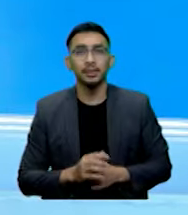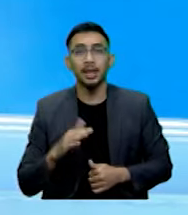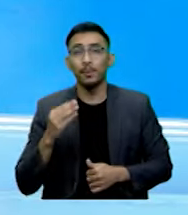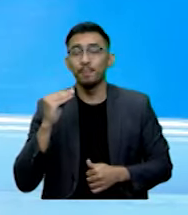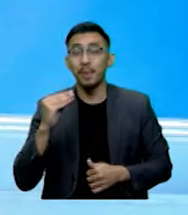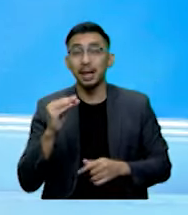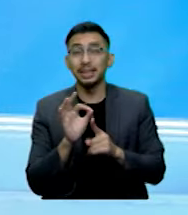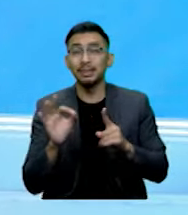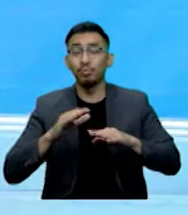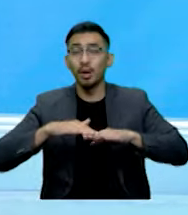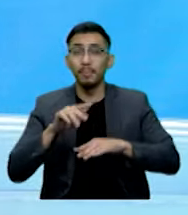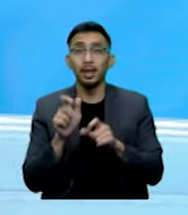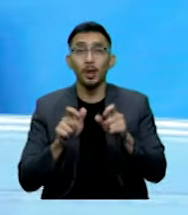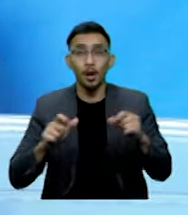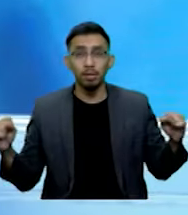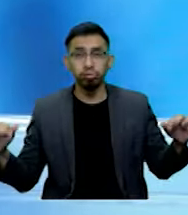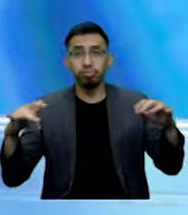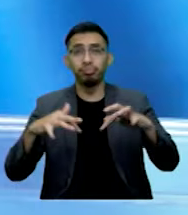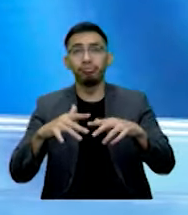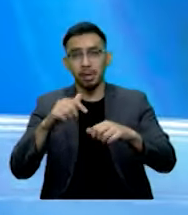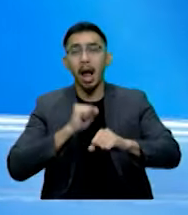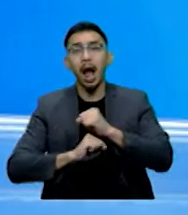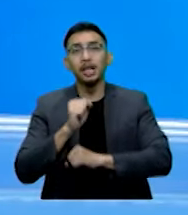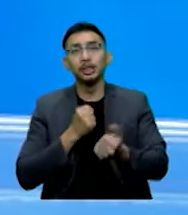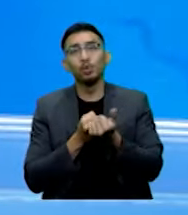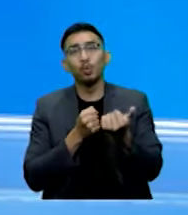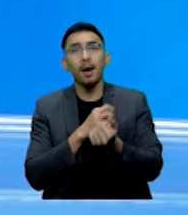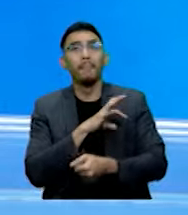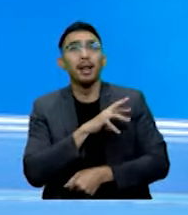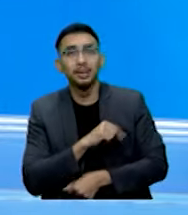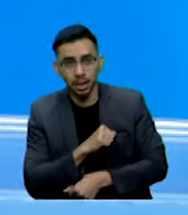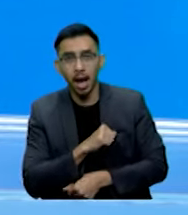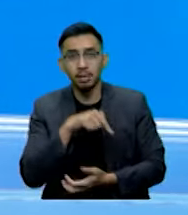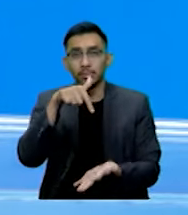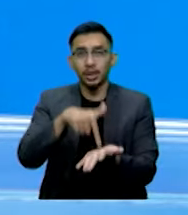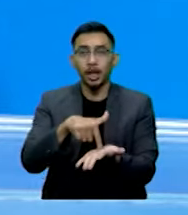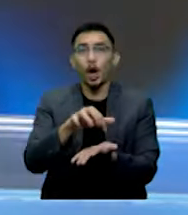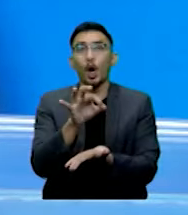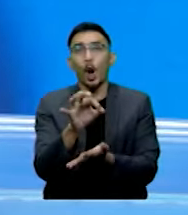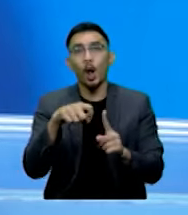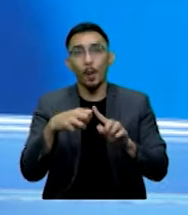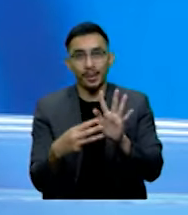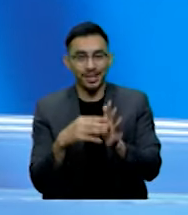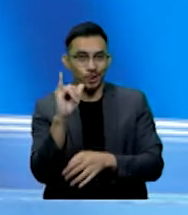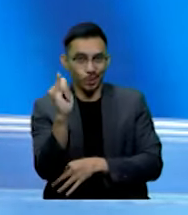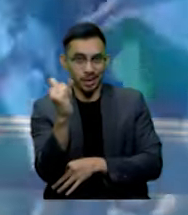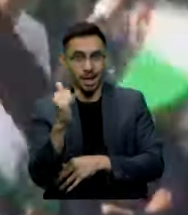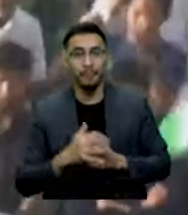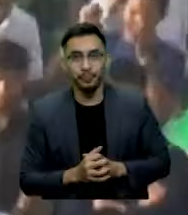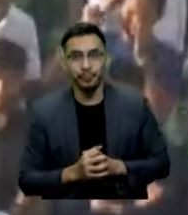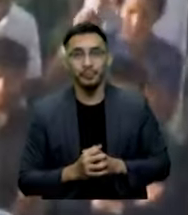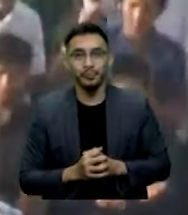Pemirsa, ribuan orang sejak Sabtu menggelar aksi dukungan untuk Palestina yang dipusatkan di titik 0 km Yogyakarta.